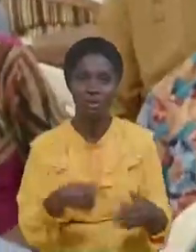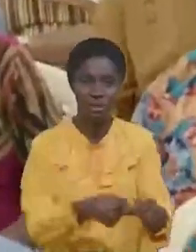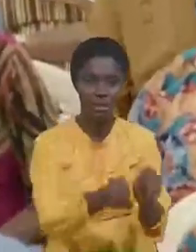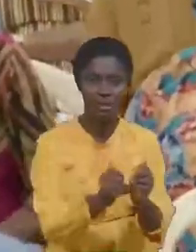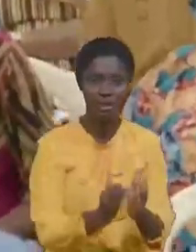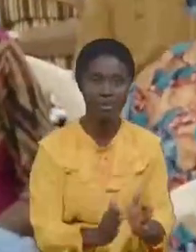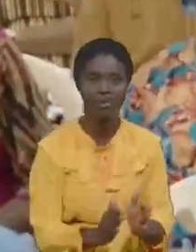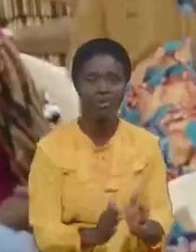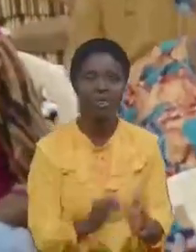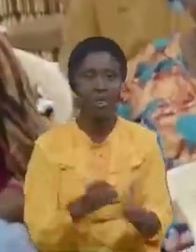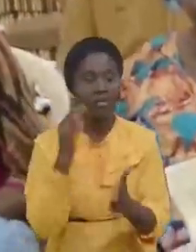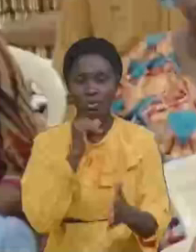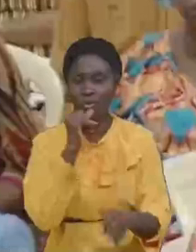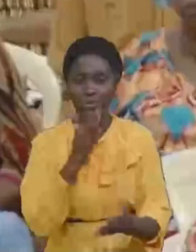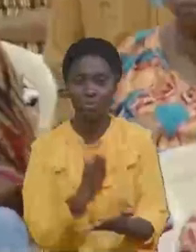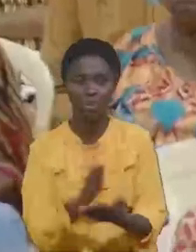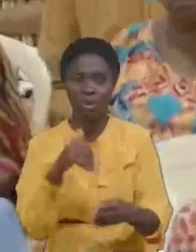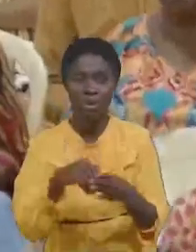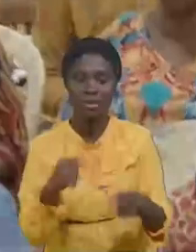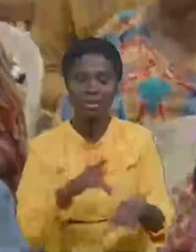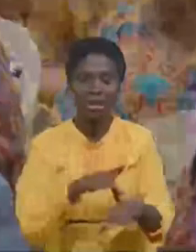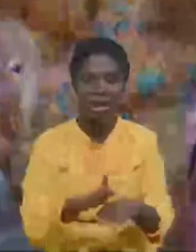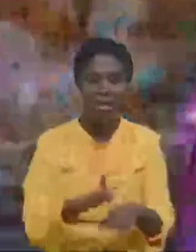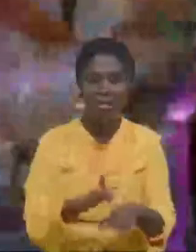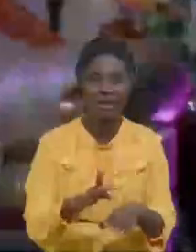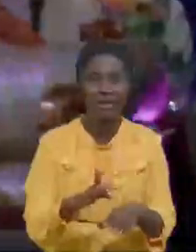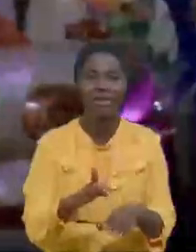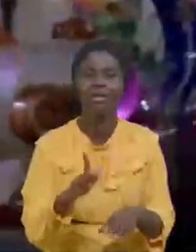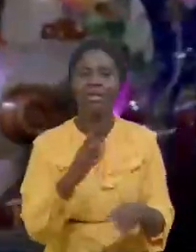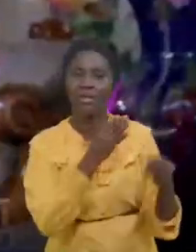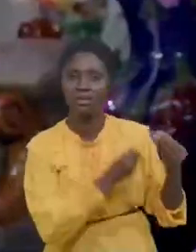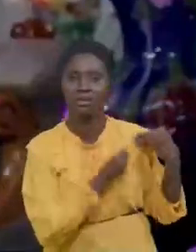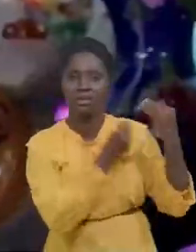nouveau ne s'arrête pas au premier siècle.